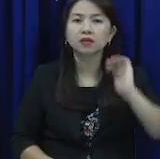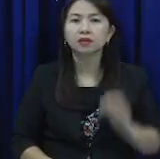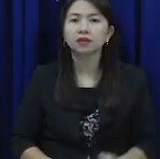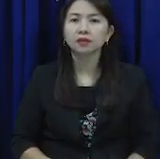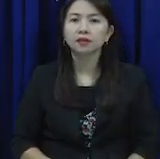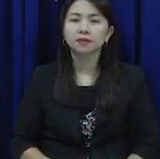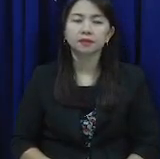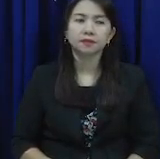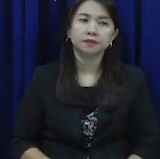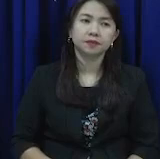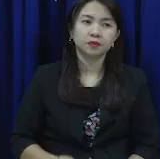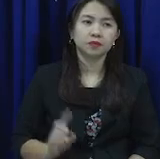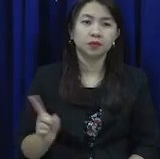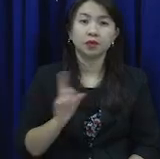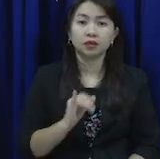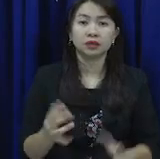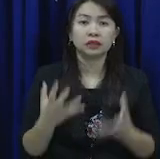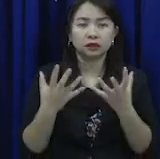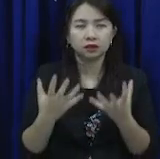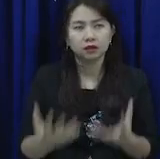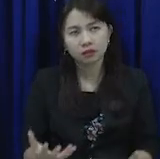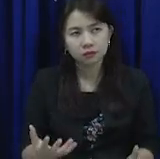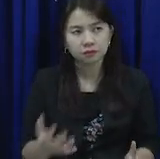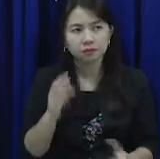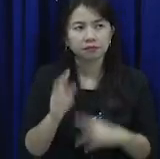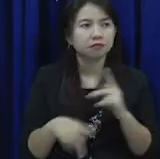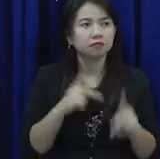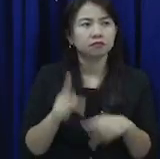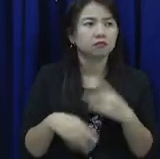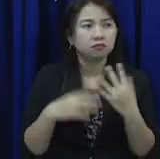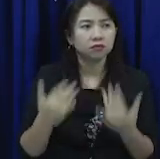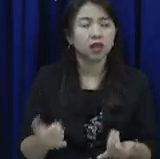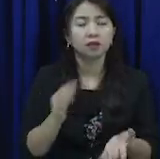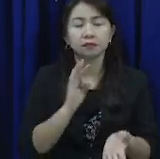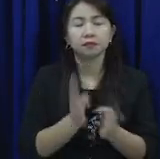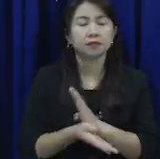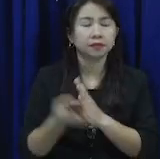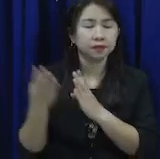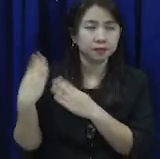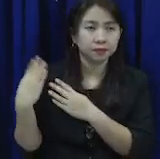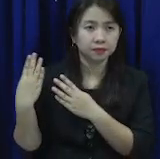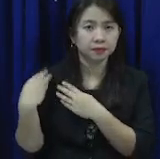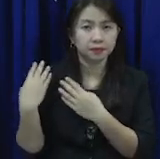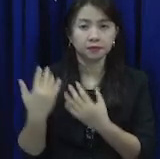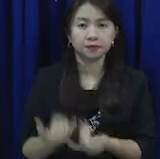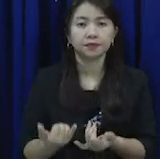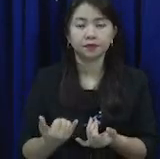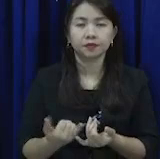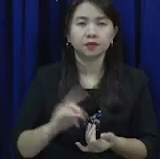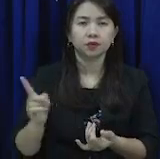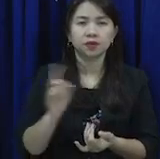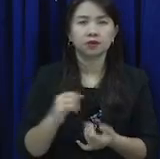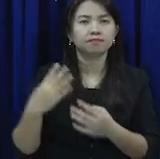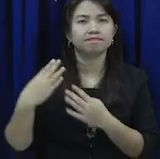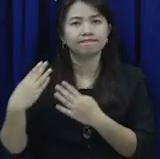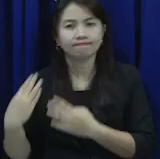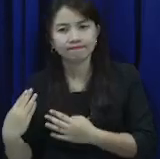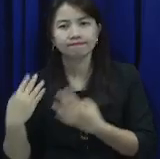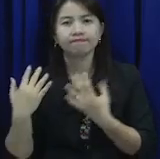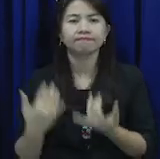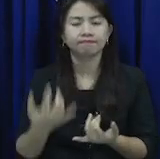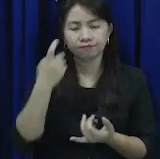pinaka kinakabig ng maraming tao ngayon young people listen to this even sa mga adults na nanonood yung pinaka kinakabig